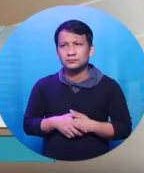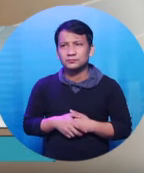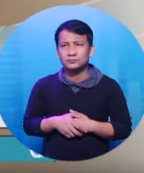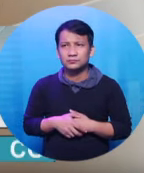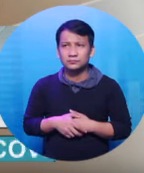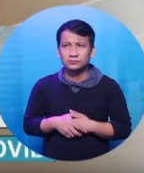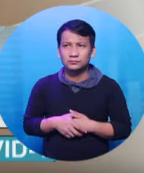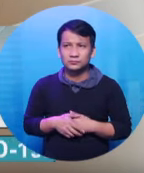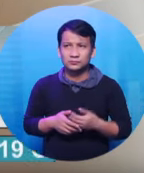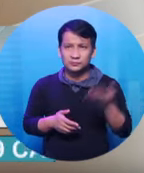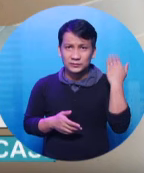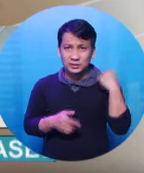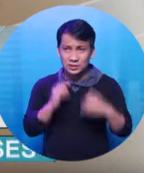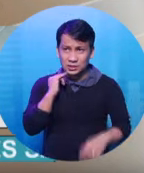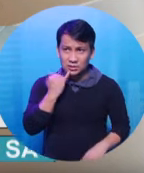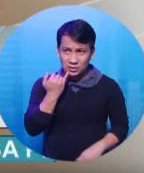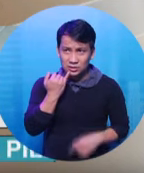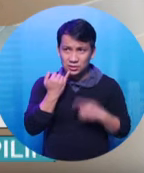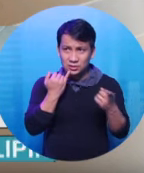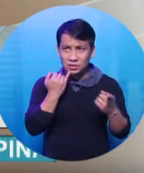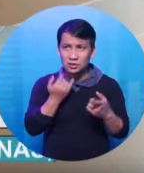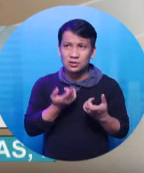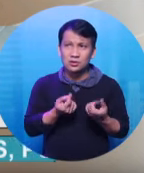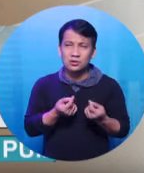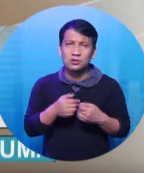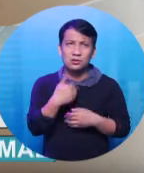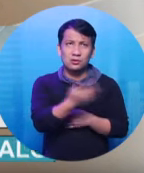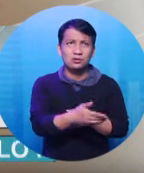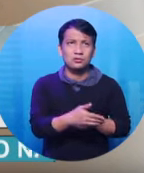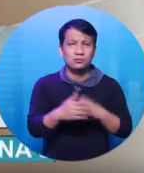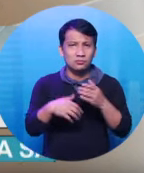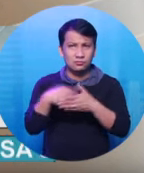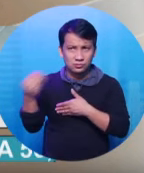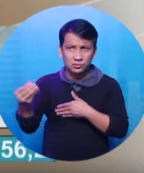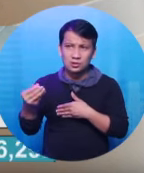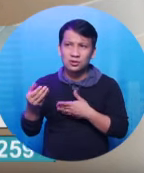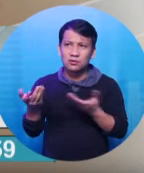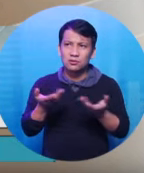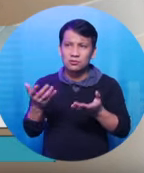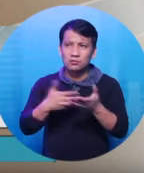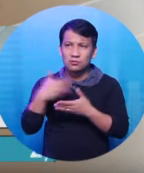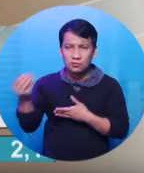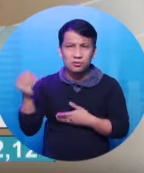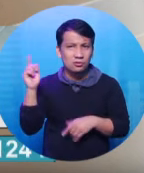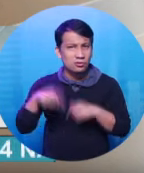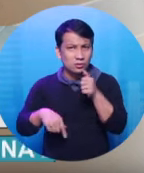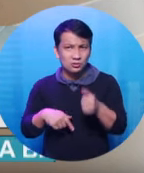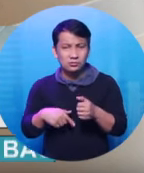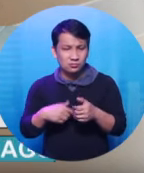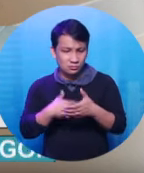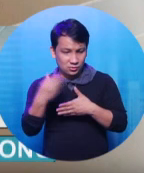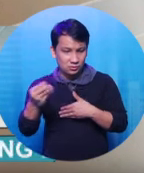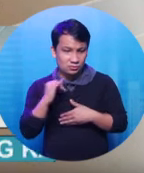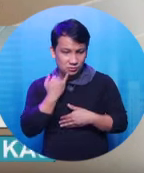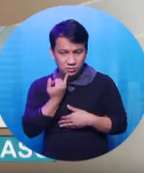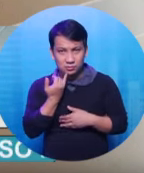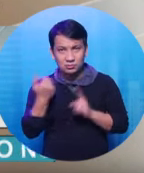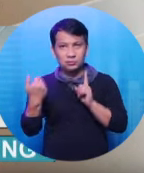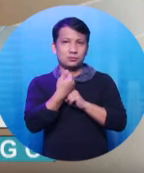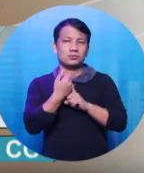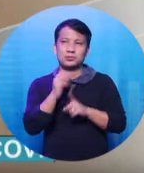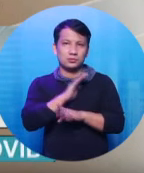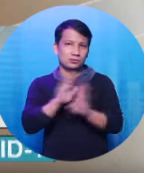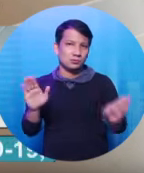Pag dati, pag nagsiselo siya, umaalis lang po siya. Hindi niya po ako sinasaktan.